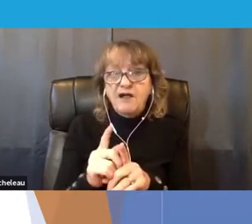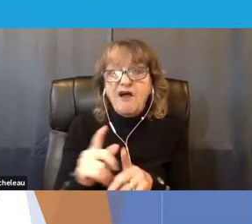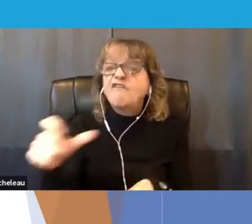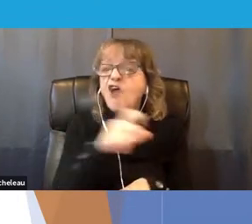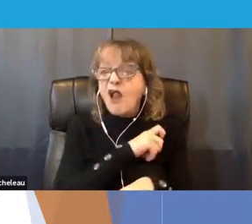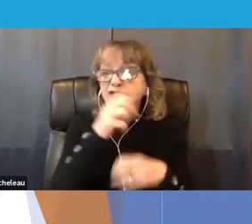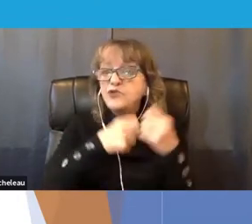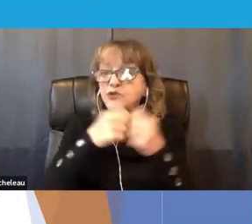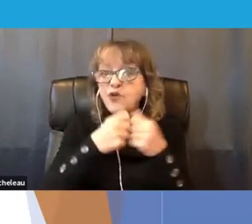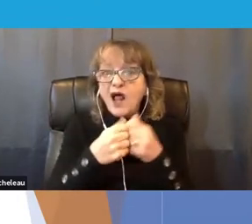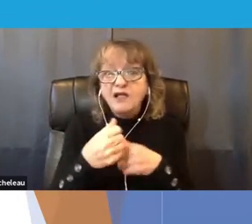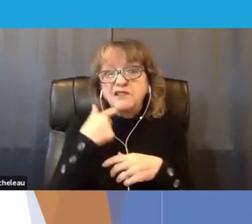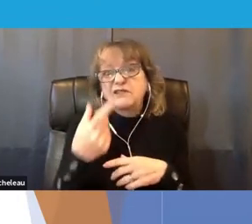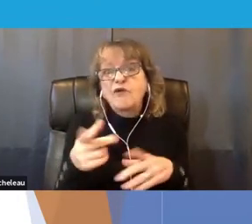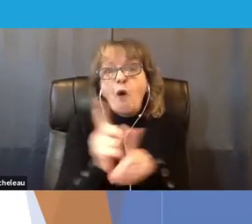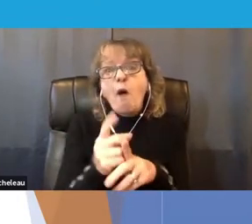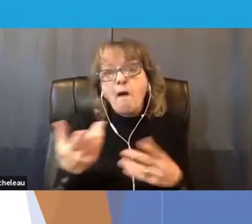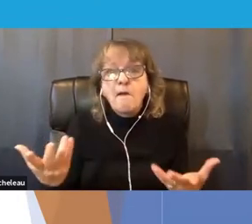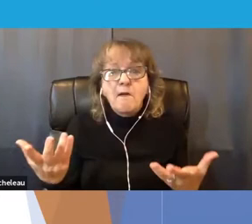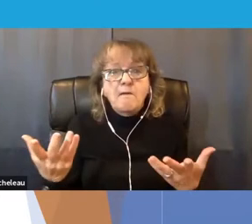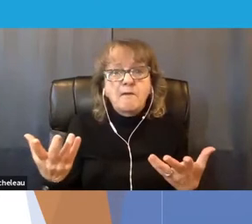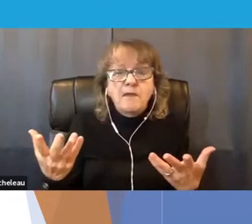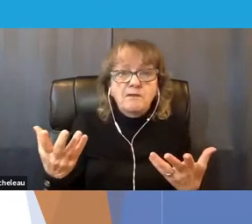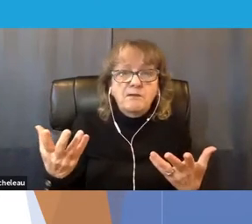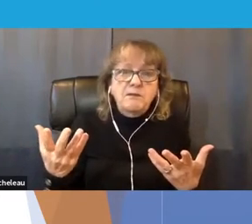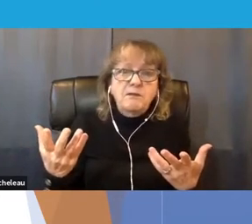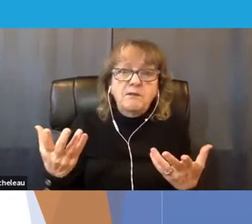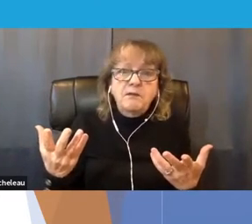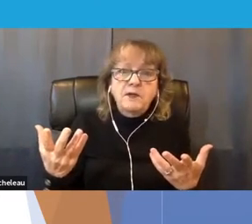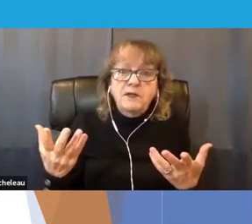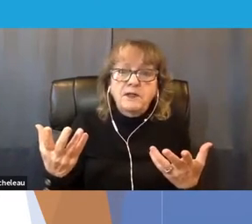se déploierait de façon organisationnelle,